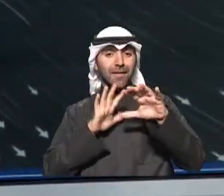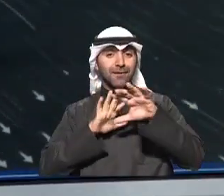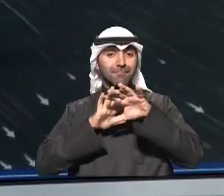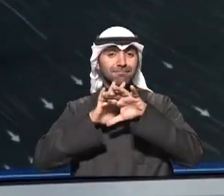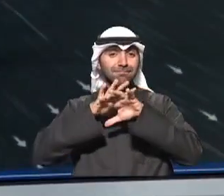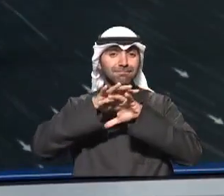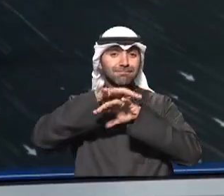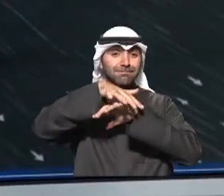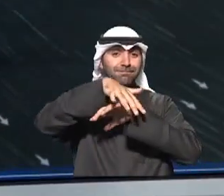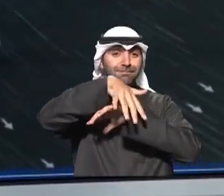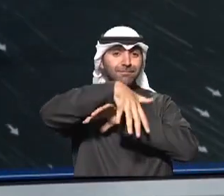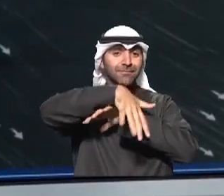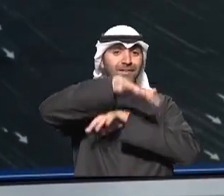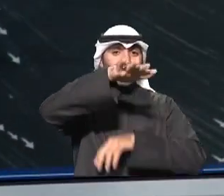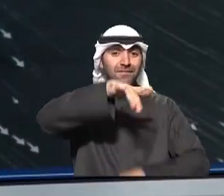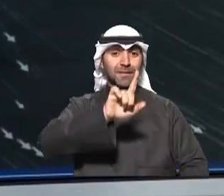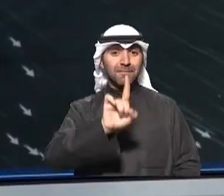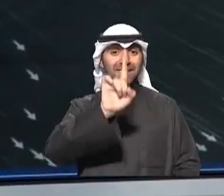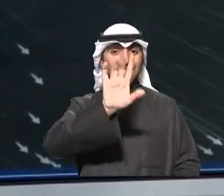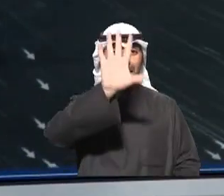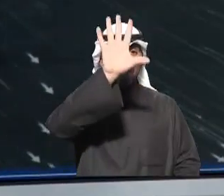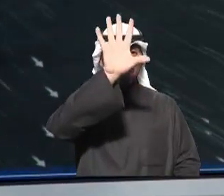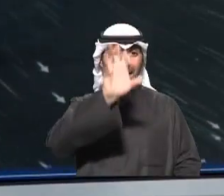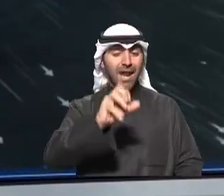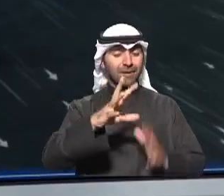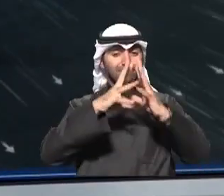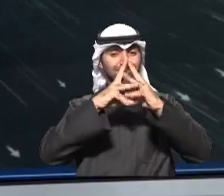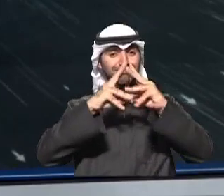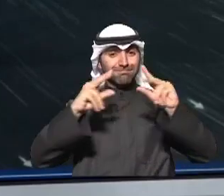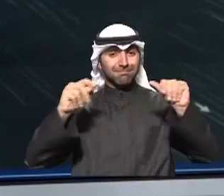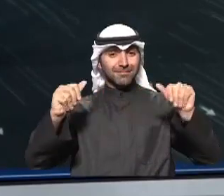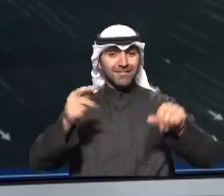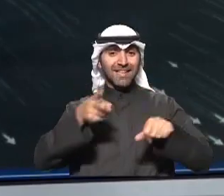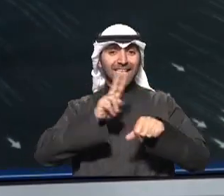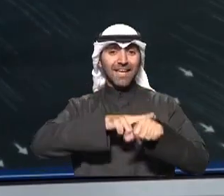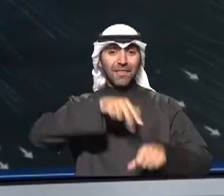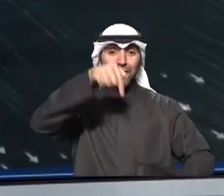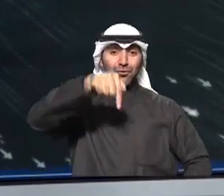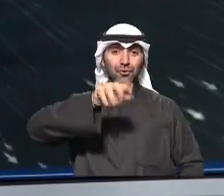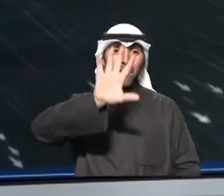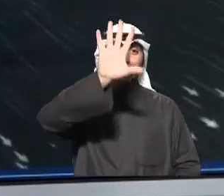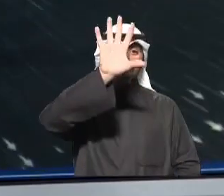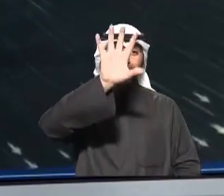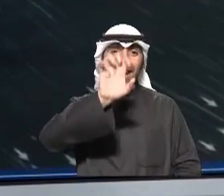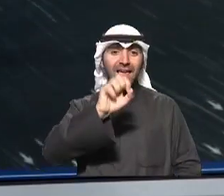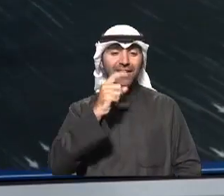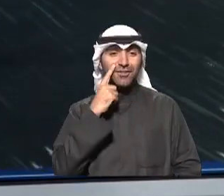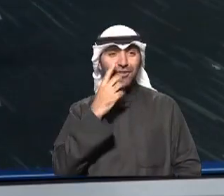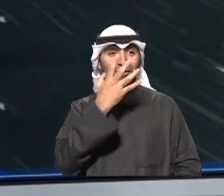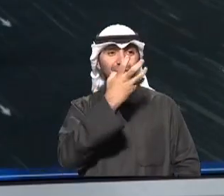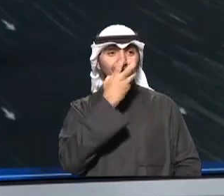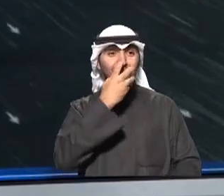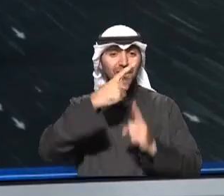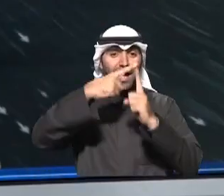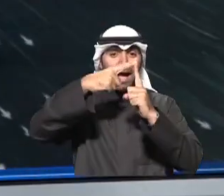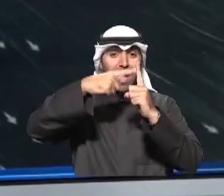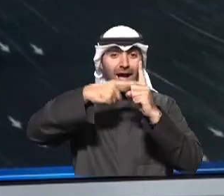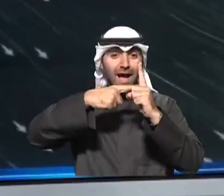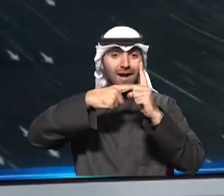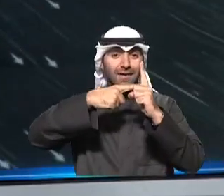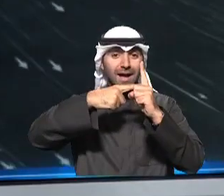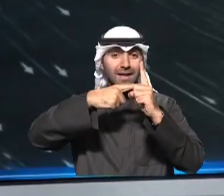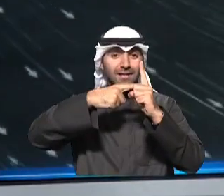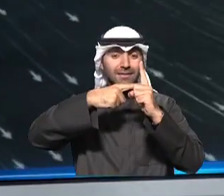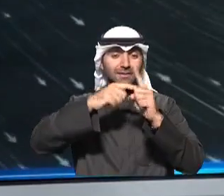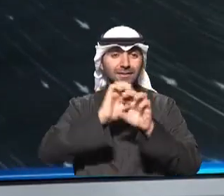القادمة. أجواء باردة الليلة خاصة منتصف الليل مع رياح متقلبة الاتجاه إلى شمالية غربية سرعتها ما بين 8